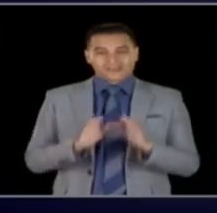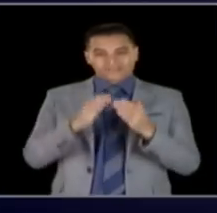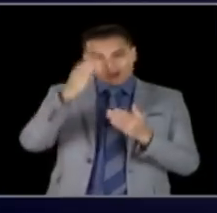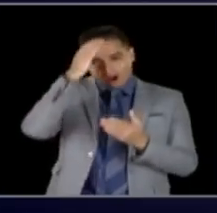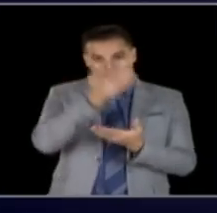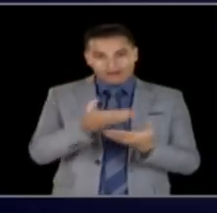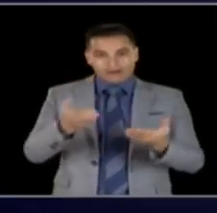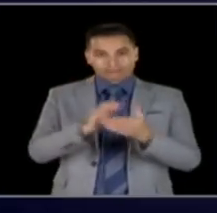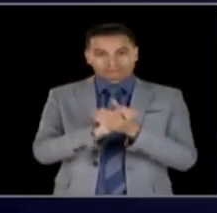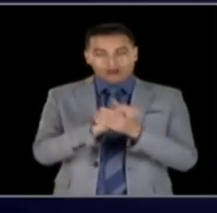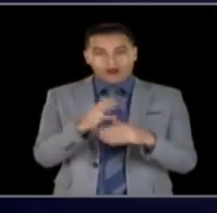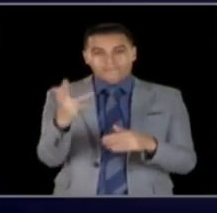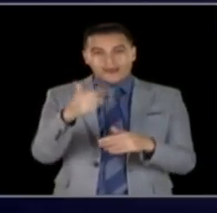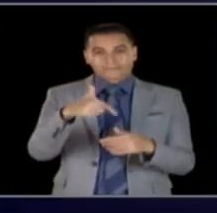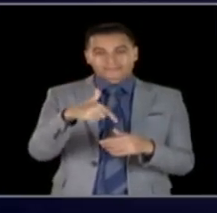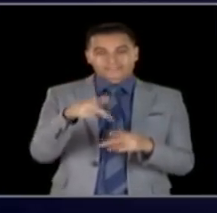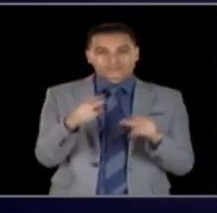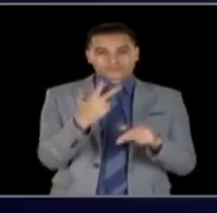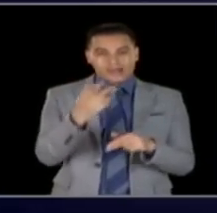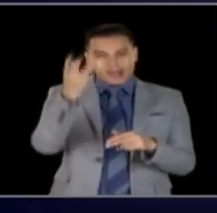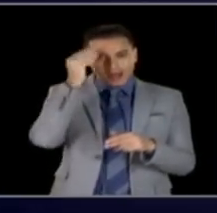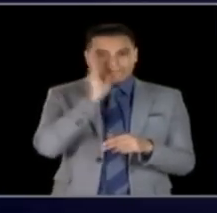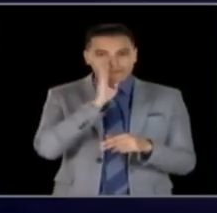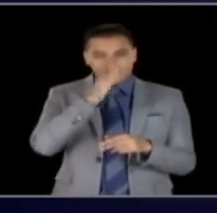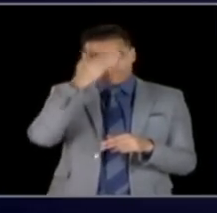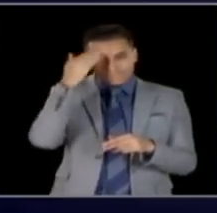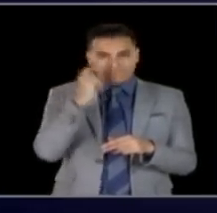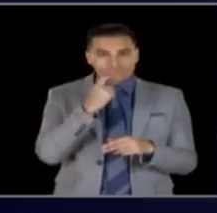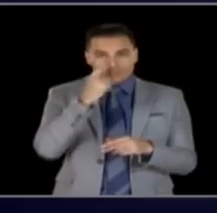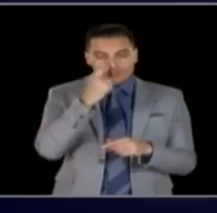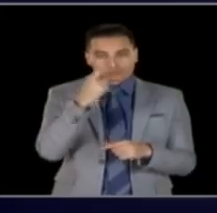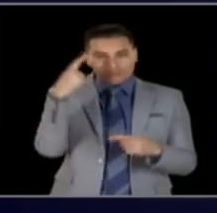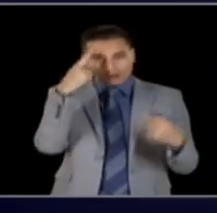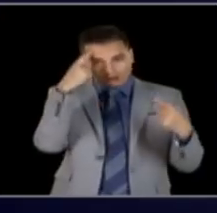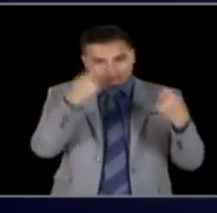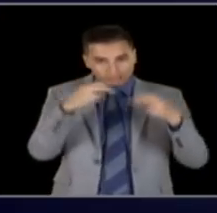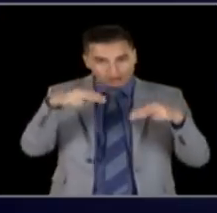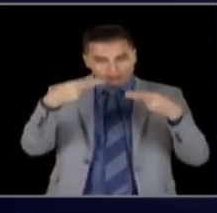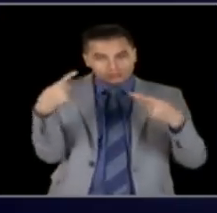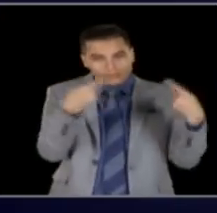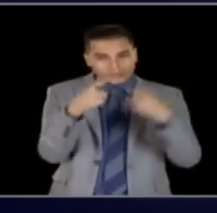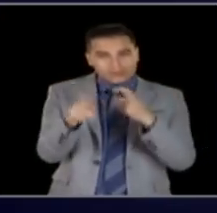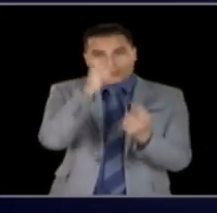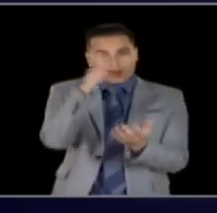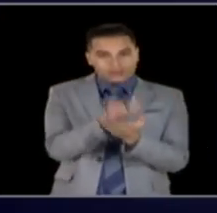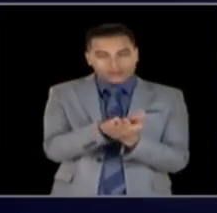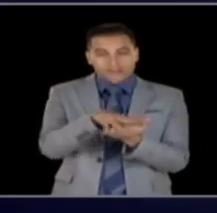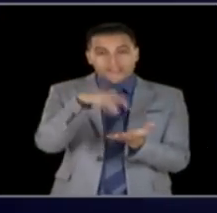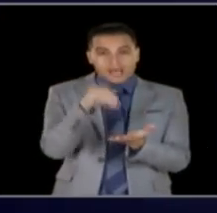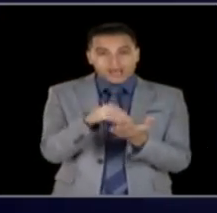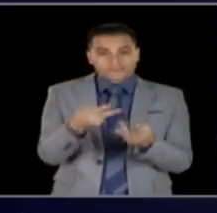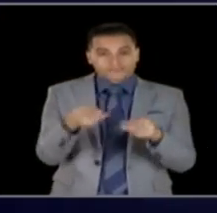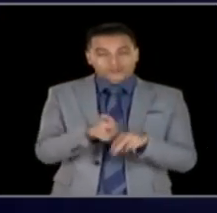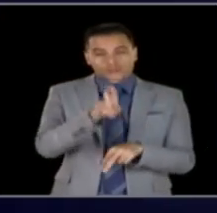العباقره اصحاب في الموسم الثالث، ست فقرات: العلم، المعرفه، الفنون، تحت الضغط، ضربات الجزاء، وعجله الحظ. واول حاجه هنبتدي